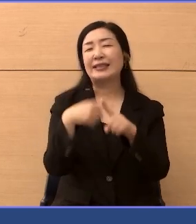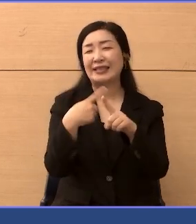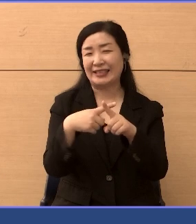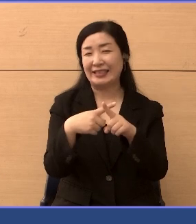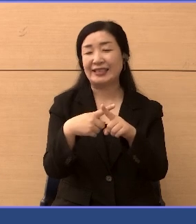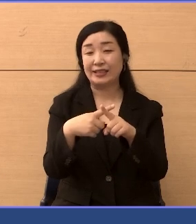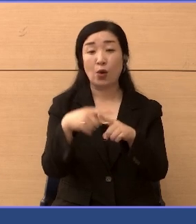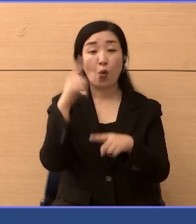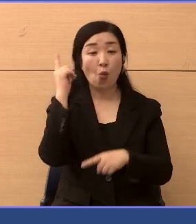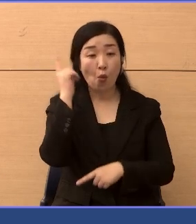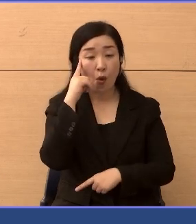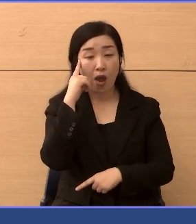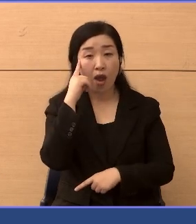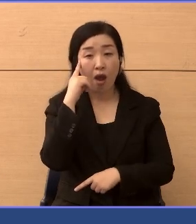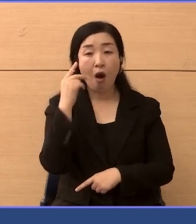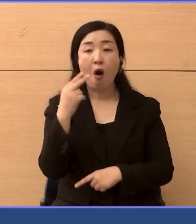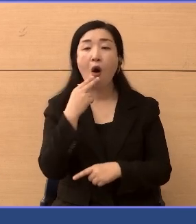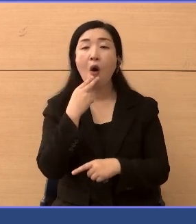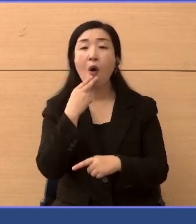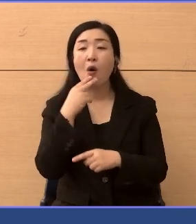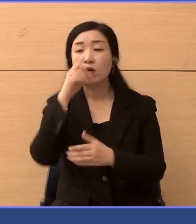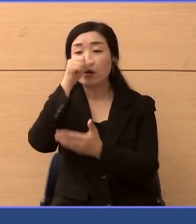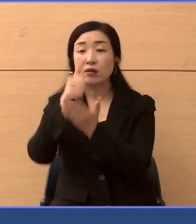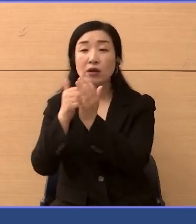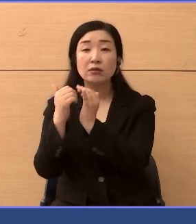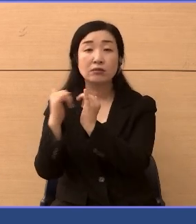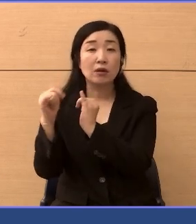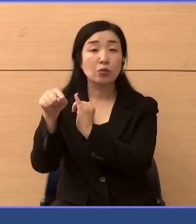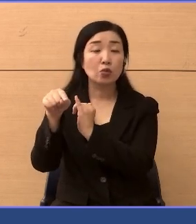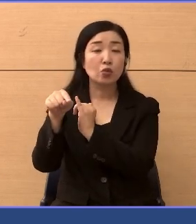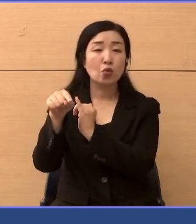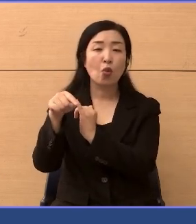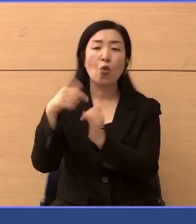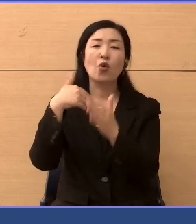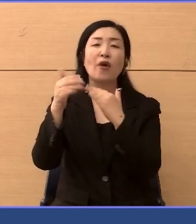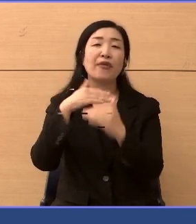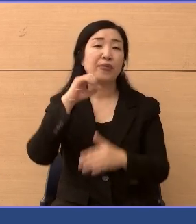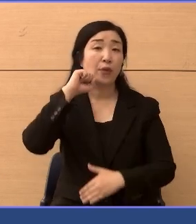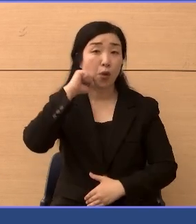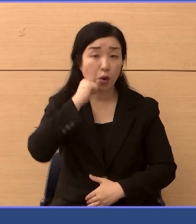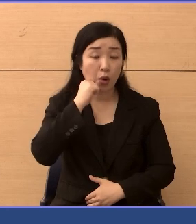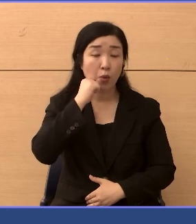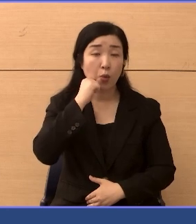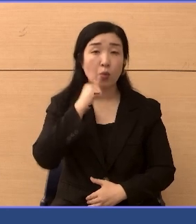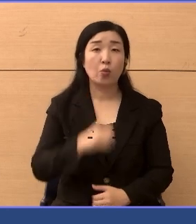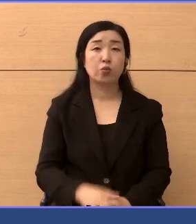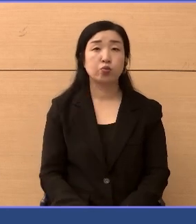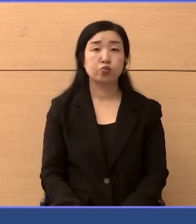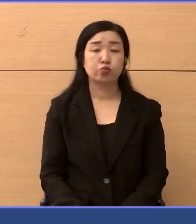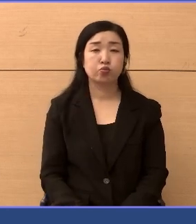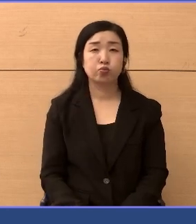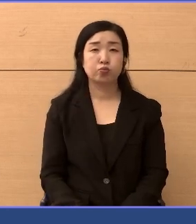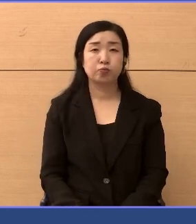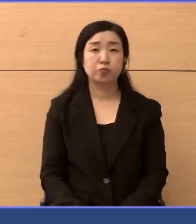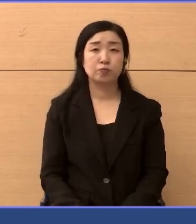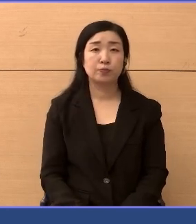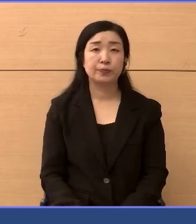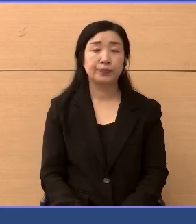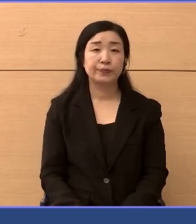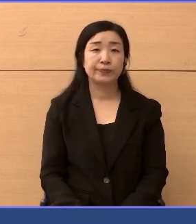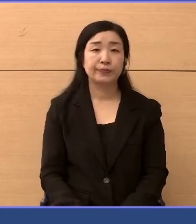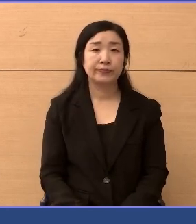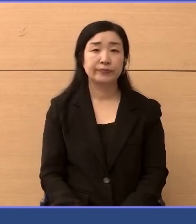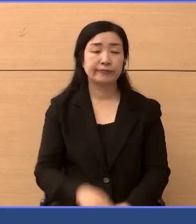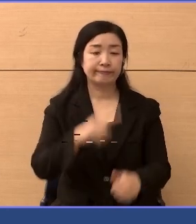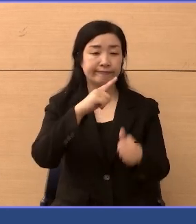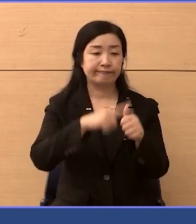마찬가지겠죠. path ASD가 사실 for 없는 사람도 most of us, 연애는 and 어렵기 often 마련입니다. is 우리 대부분이 fraught, and sometimes we